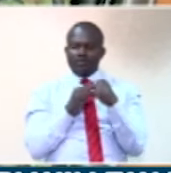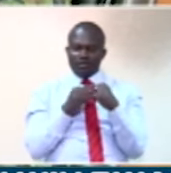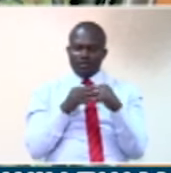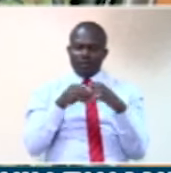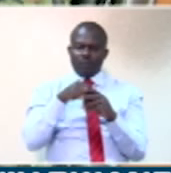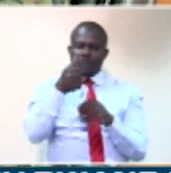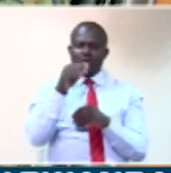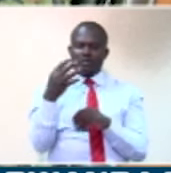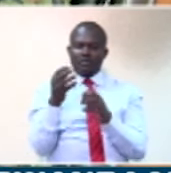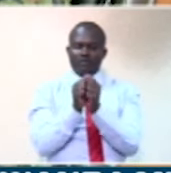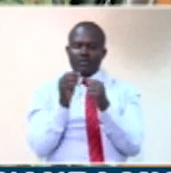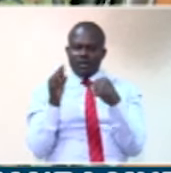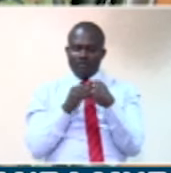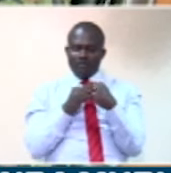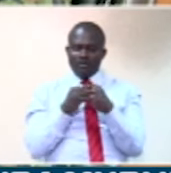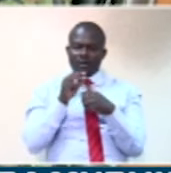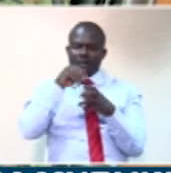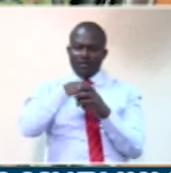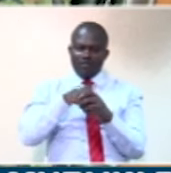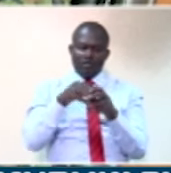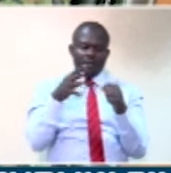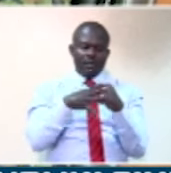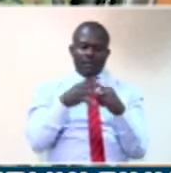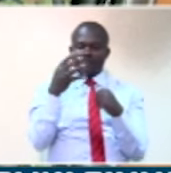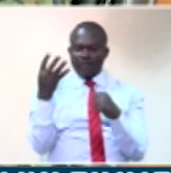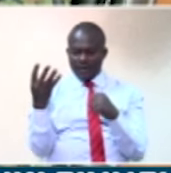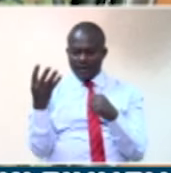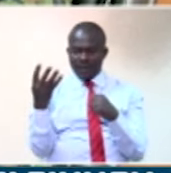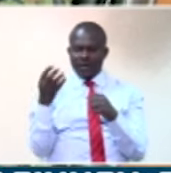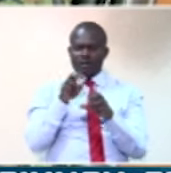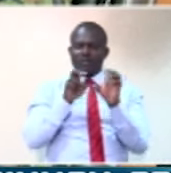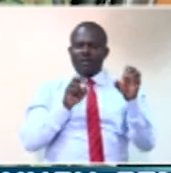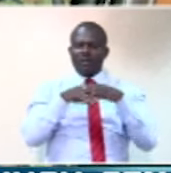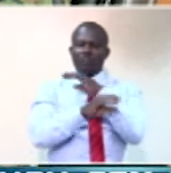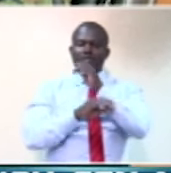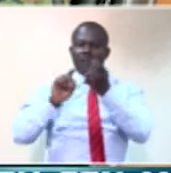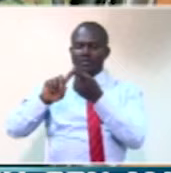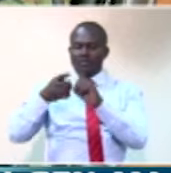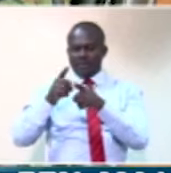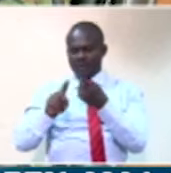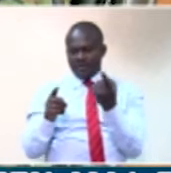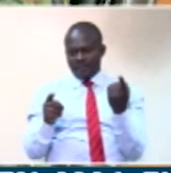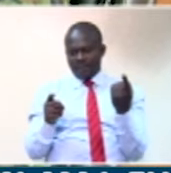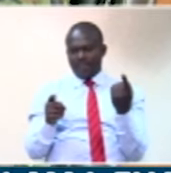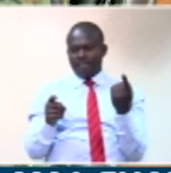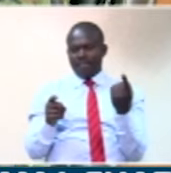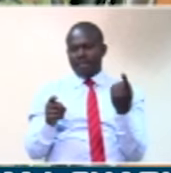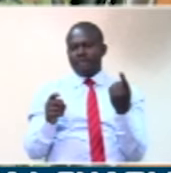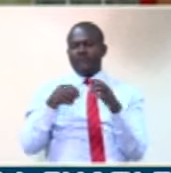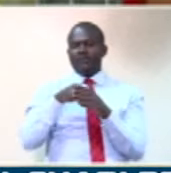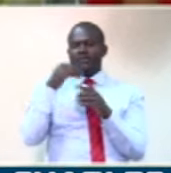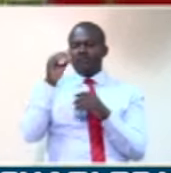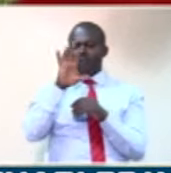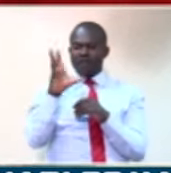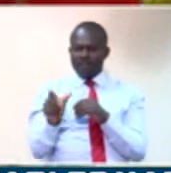abo 418 harimo 94 bava mu bihugu by'inshuti byo ku mugabane